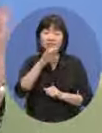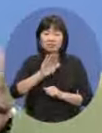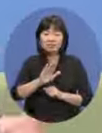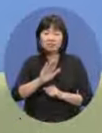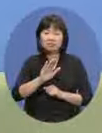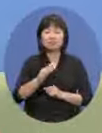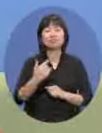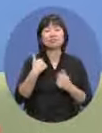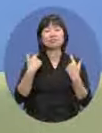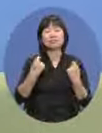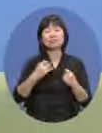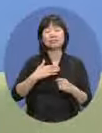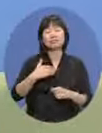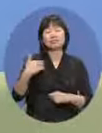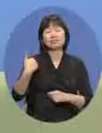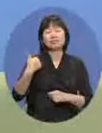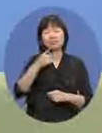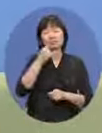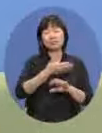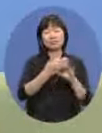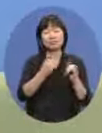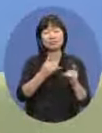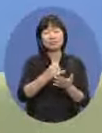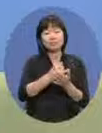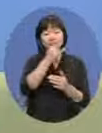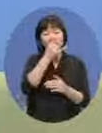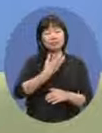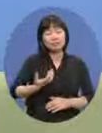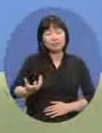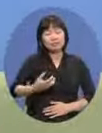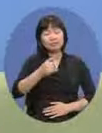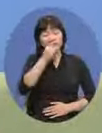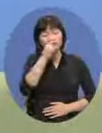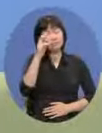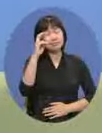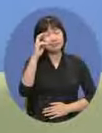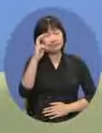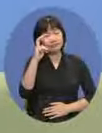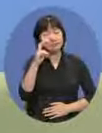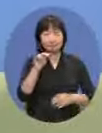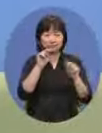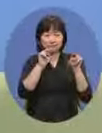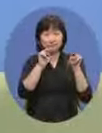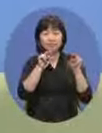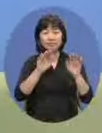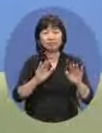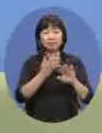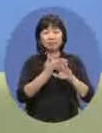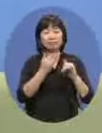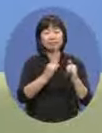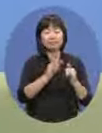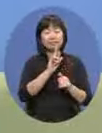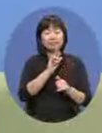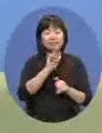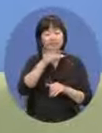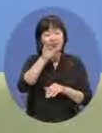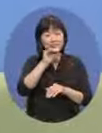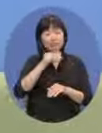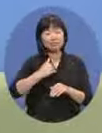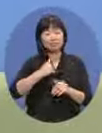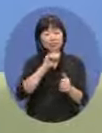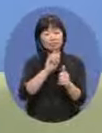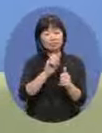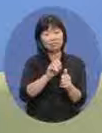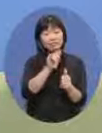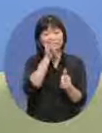그래도 또 아직도 내가 모르고 있는 상대방이 가지고 있는 아픔이 또 있을 수 있겠구나. 또 그래요. 저런 걸 보면서 남의 얘기 들으면서 또 우리 얘기도